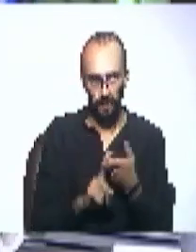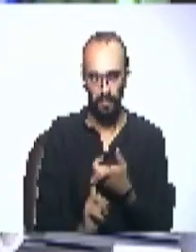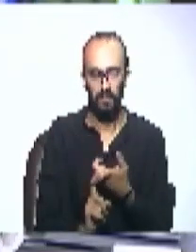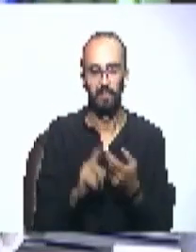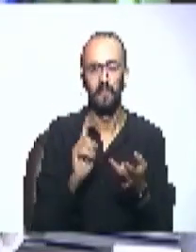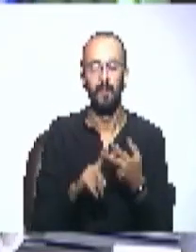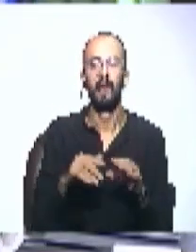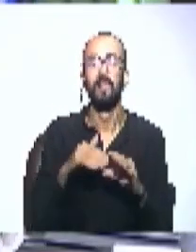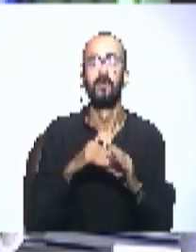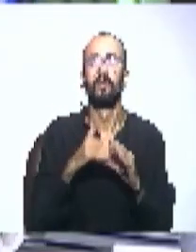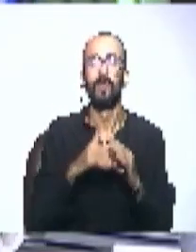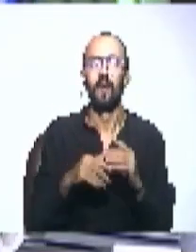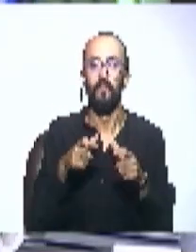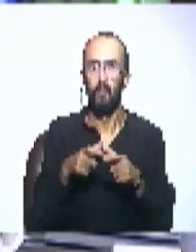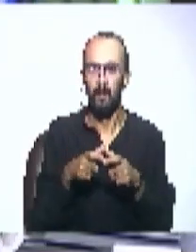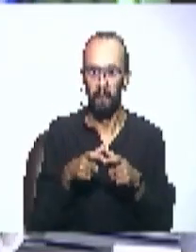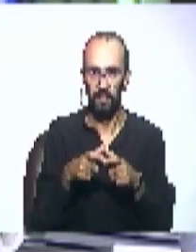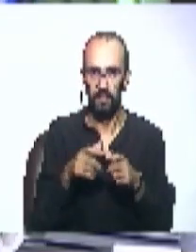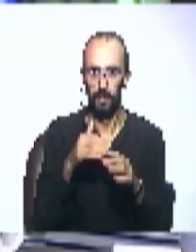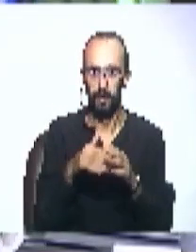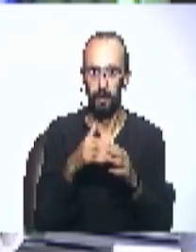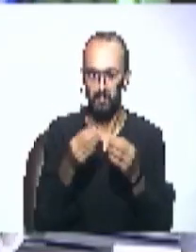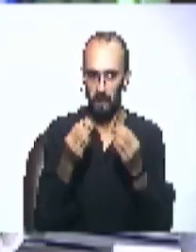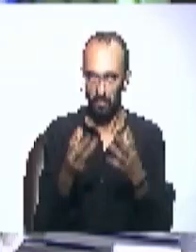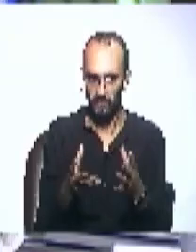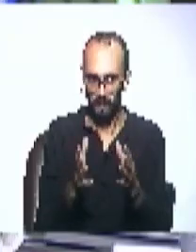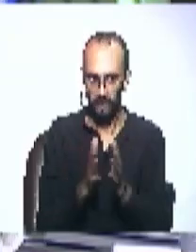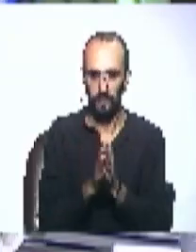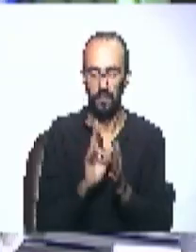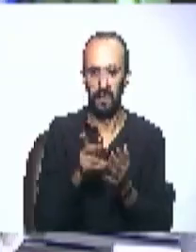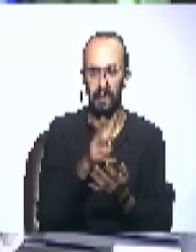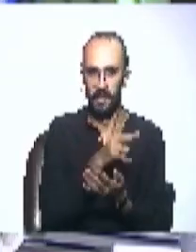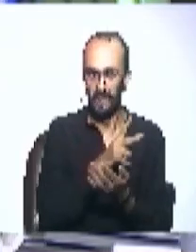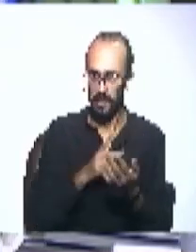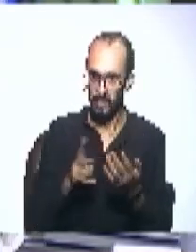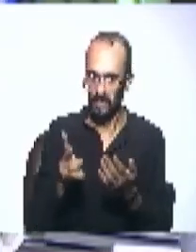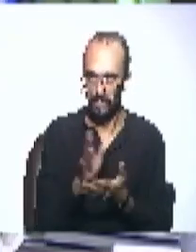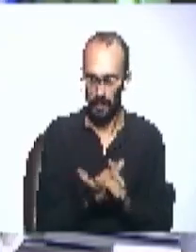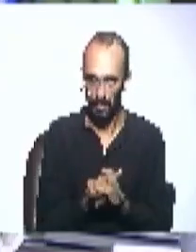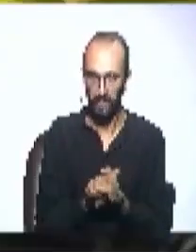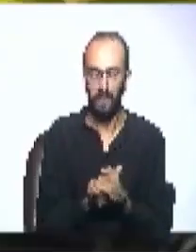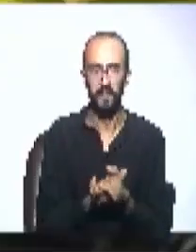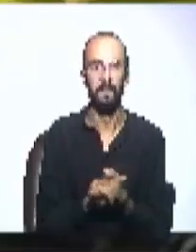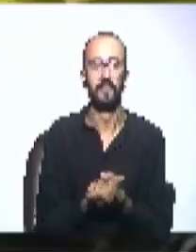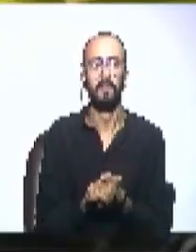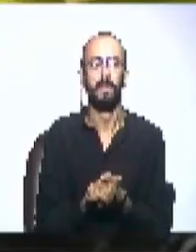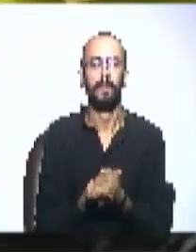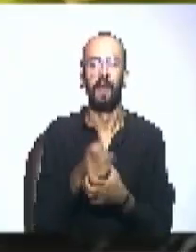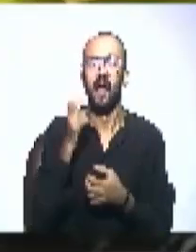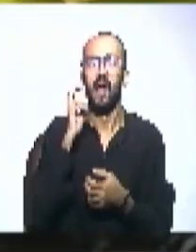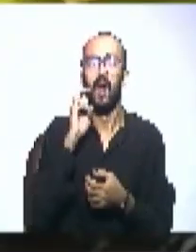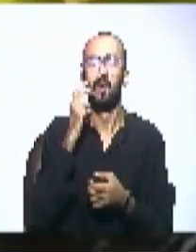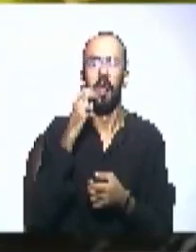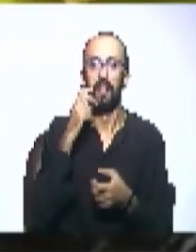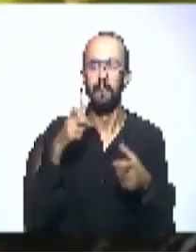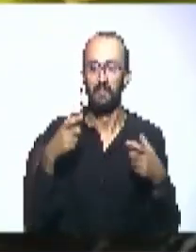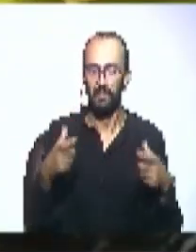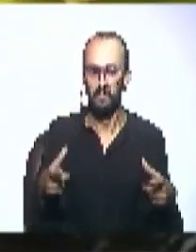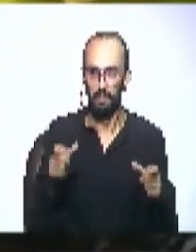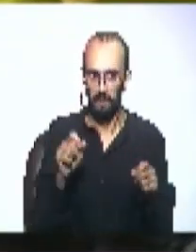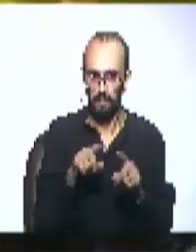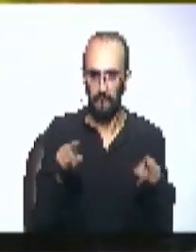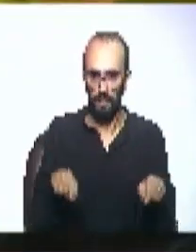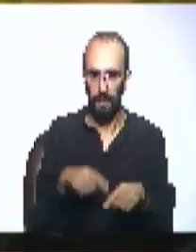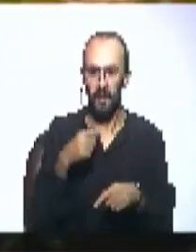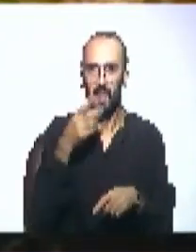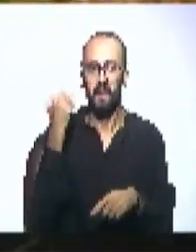عملنا سندوتشات، مجموعة سندوتشات متنوعة يعني، عملنا حلويات للولاد